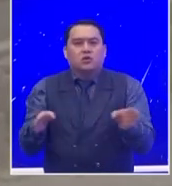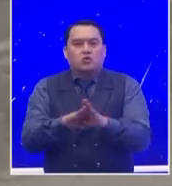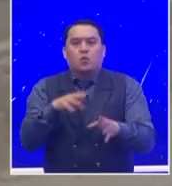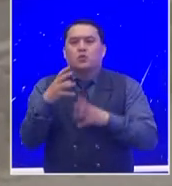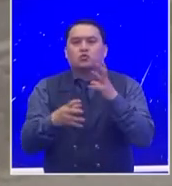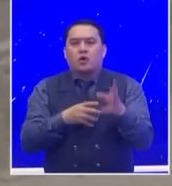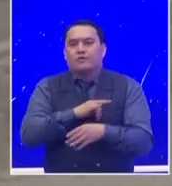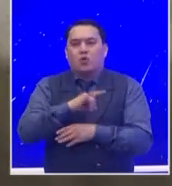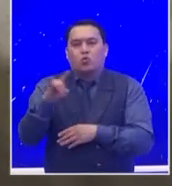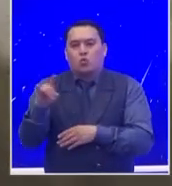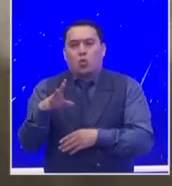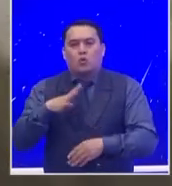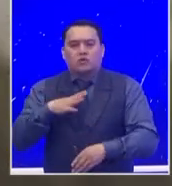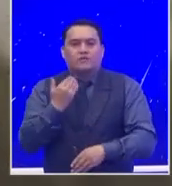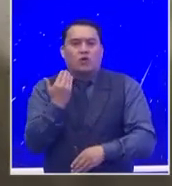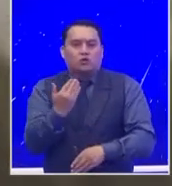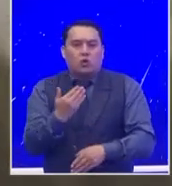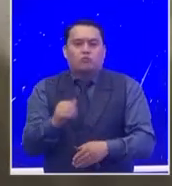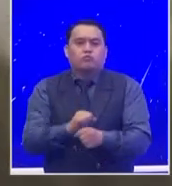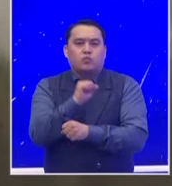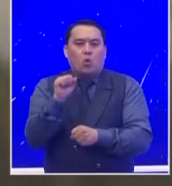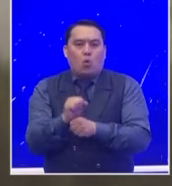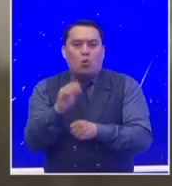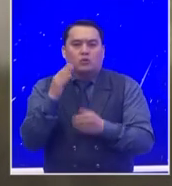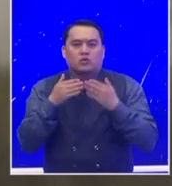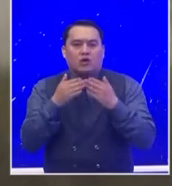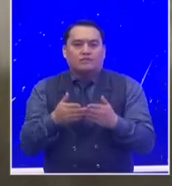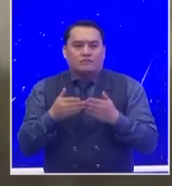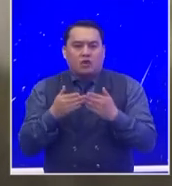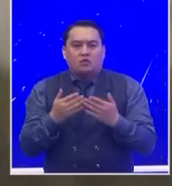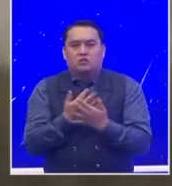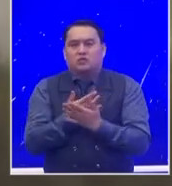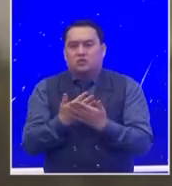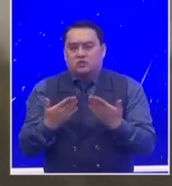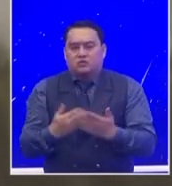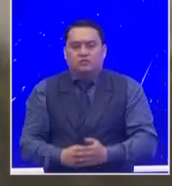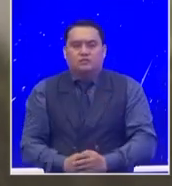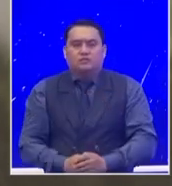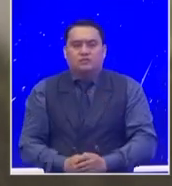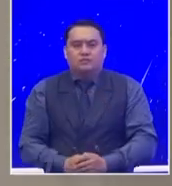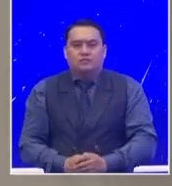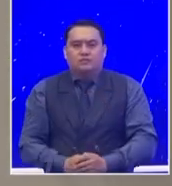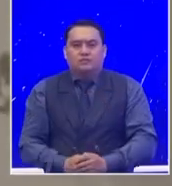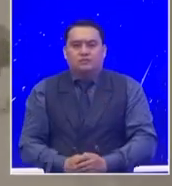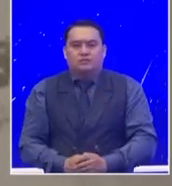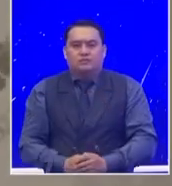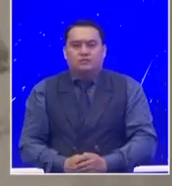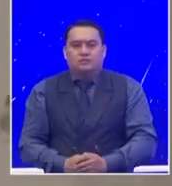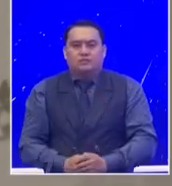Закрыты международный аэропорт Луксора, а также порты Александрии, Шарм-эш-Шейха и Хургады.